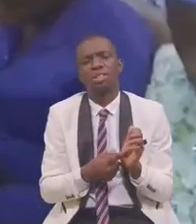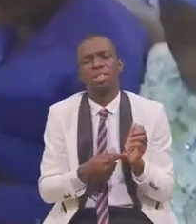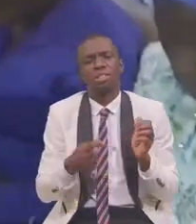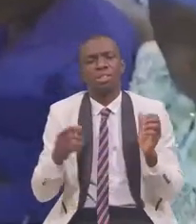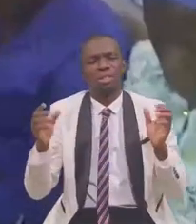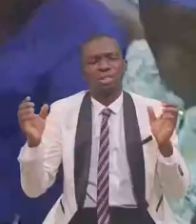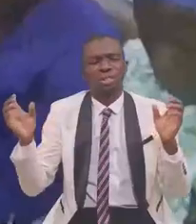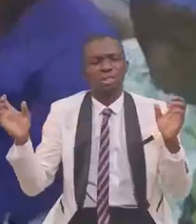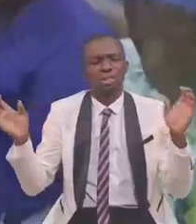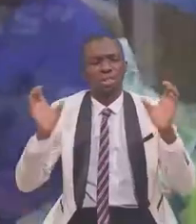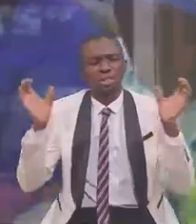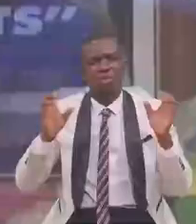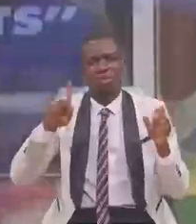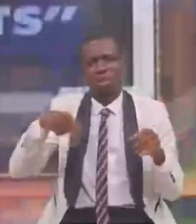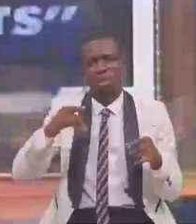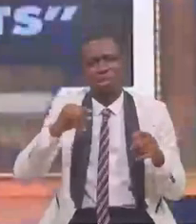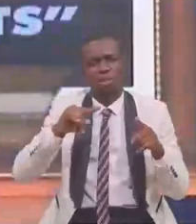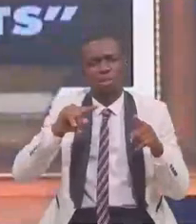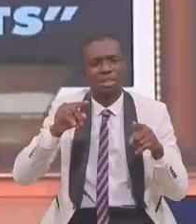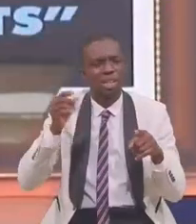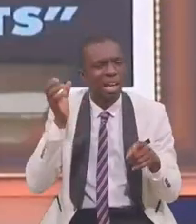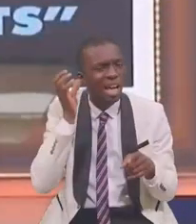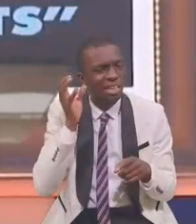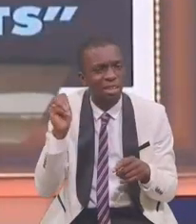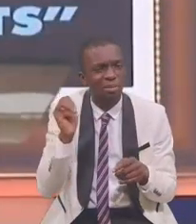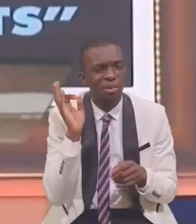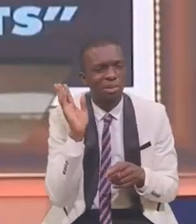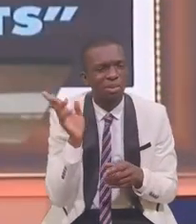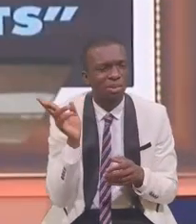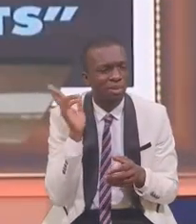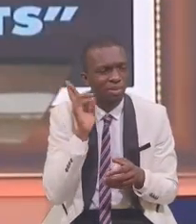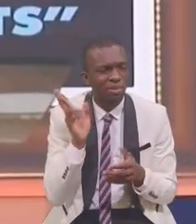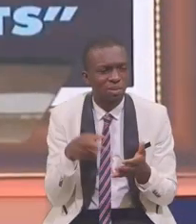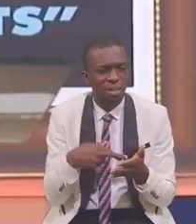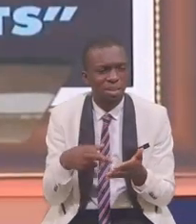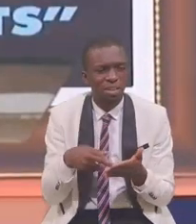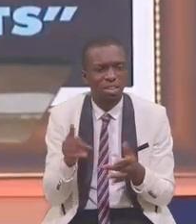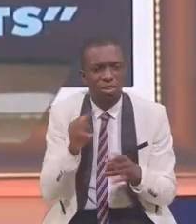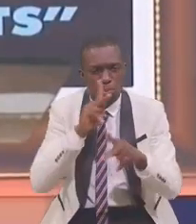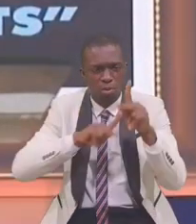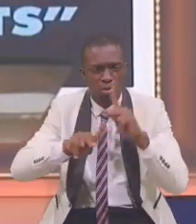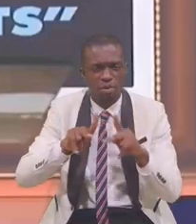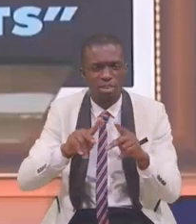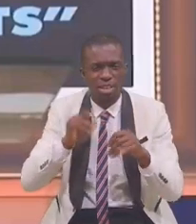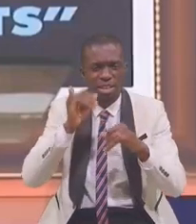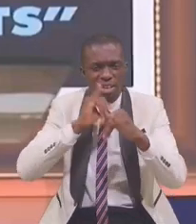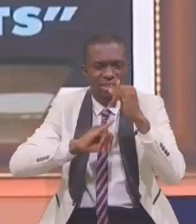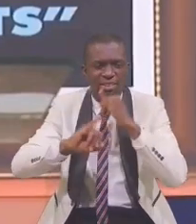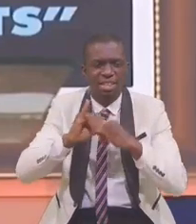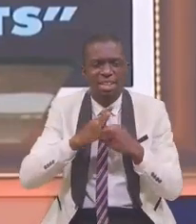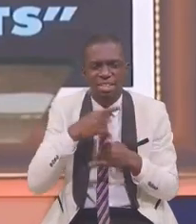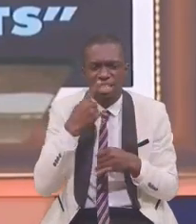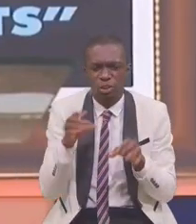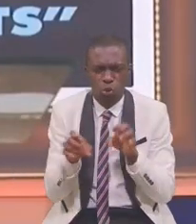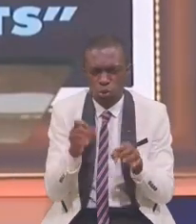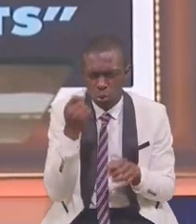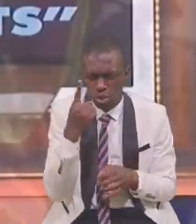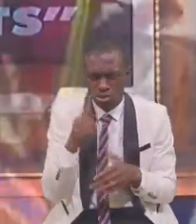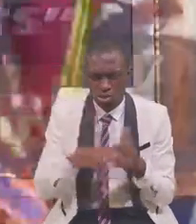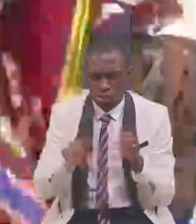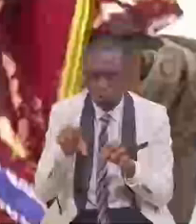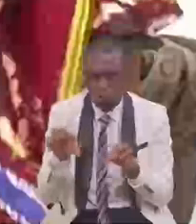entendit l'Éthiopien qui lisait le prophète Esaïe et lui dit, « Comprends-tu ce que tu lis ?» Il répondit, «